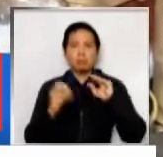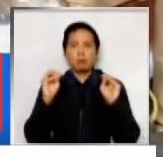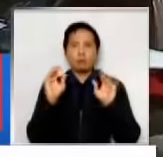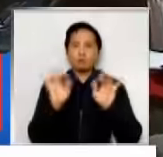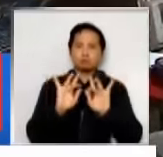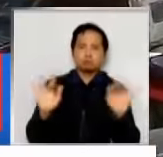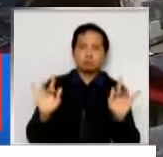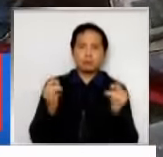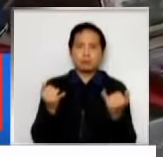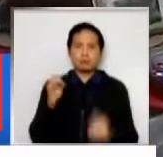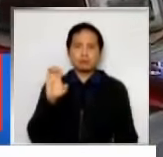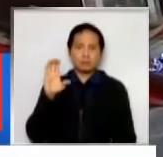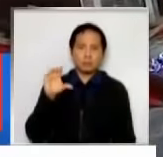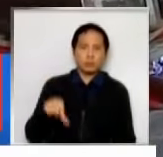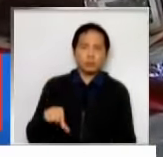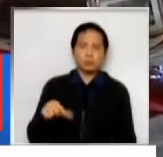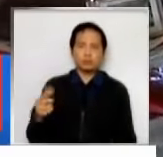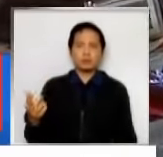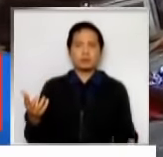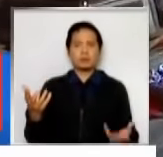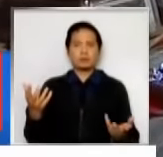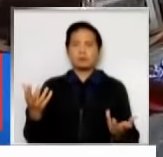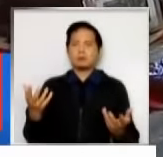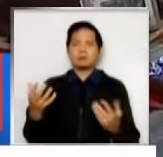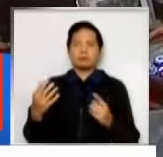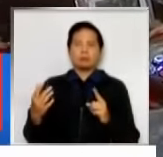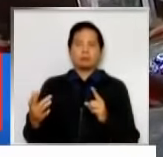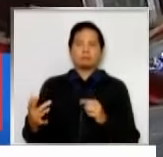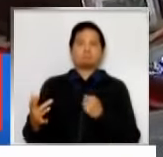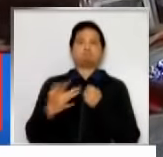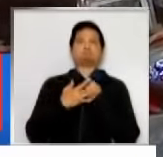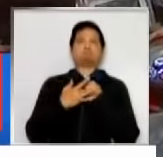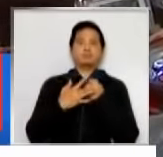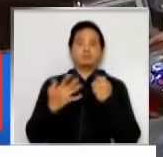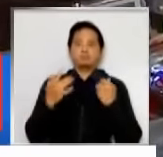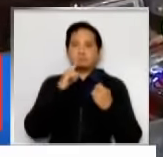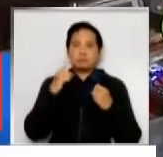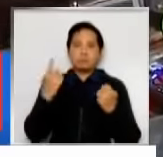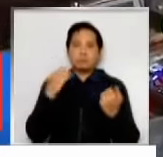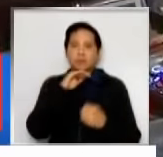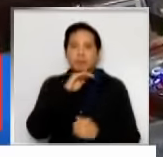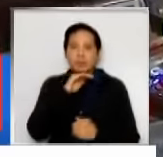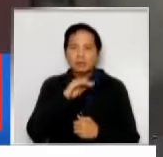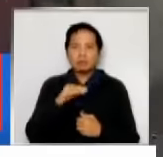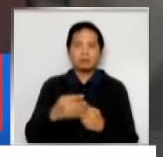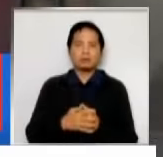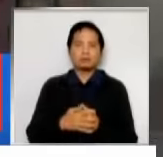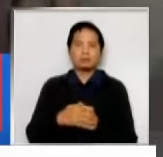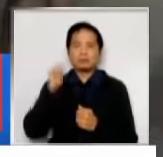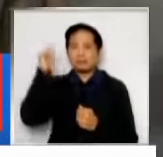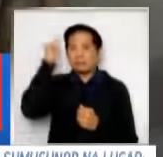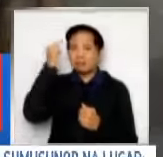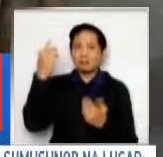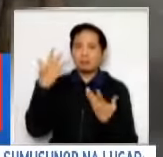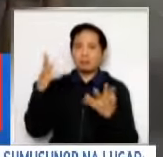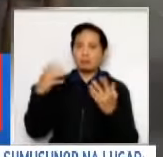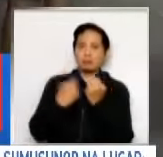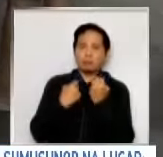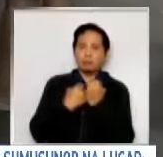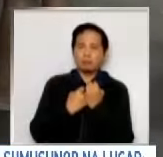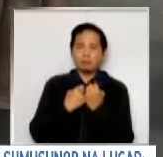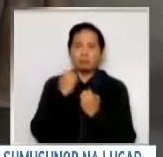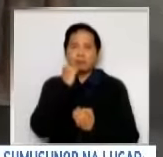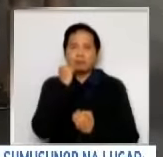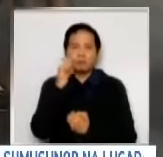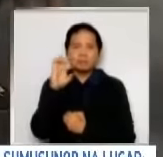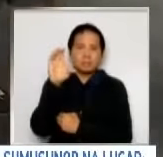dahil sa marami naghihirap. Wala tayong magawa, yan ang gobyerno eh. Puro ECQ. Itong unang balita sa